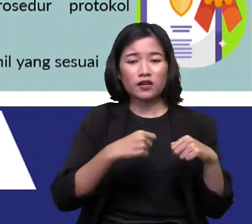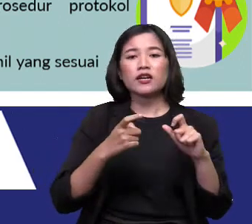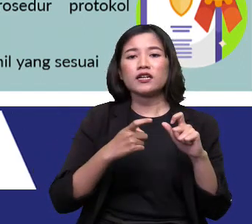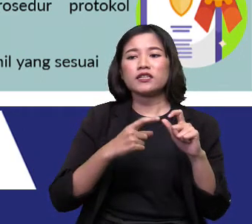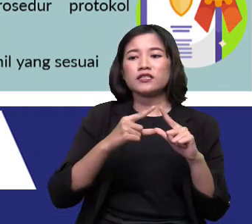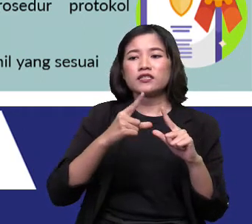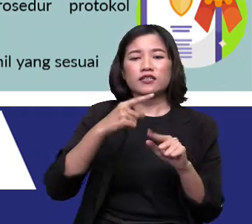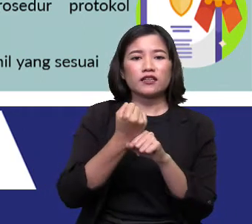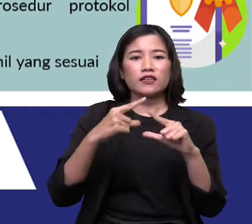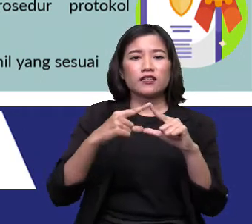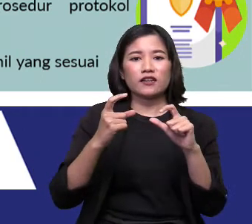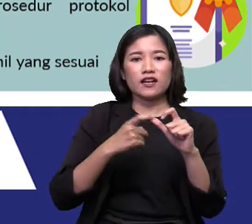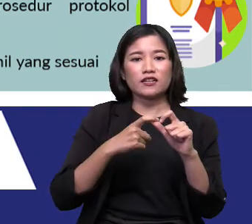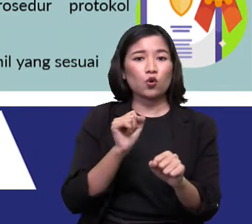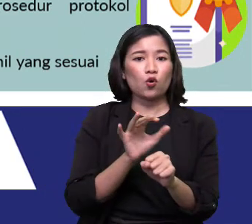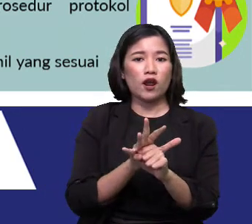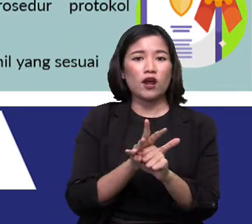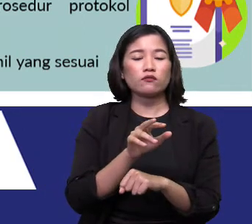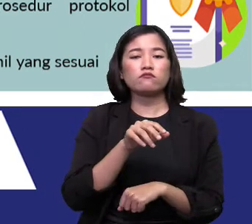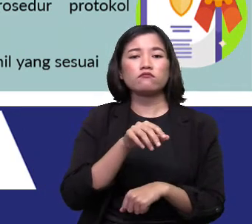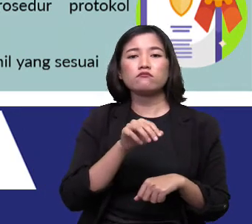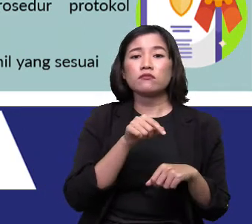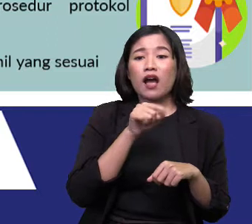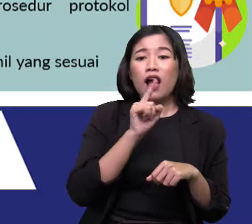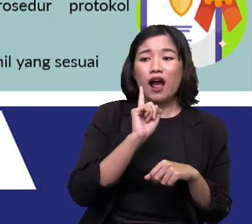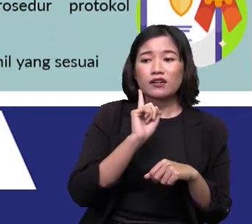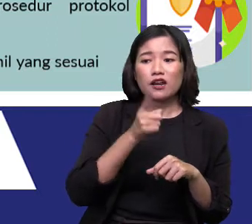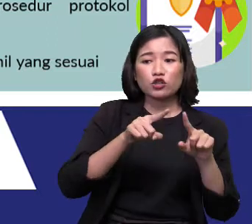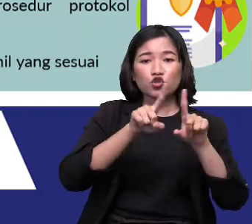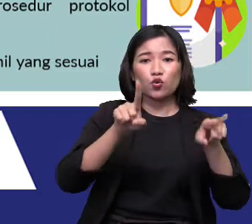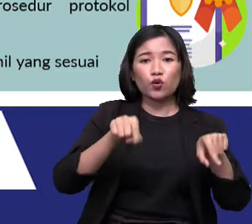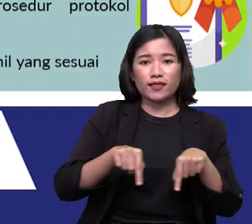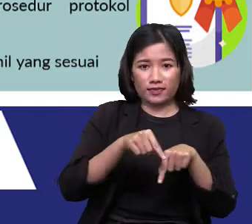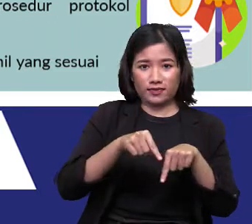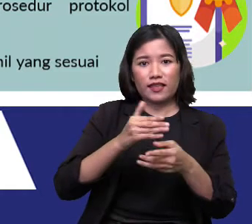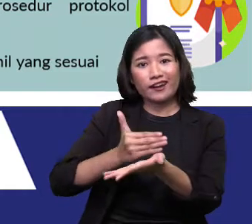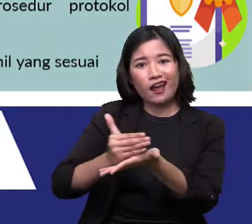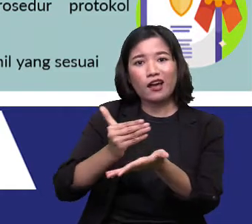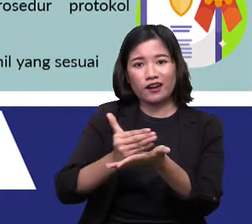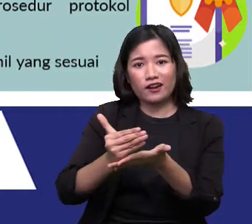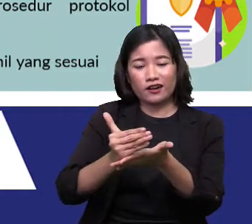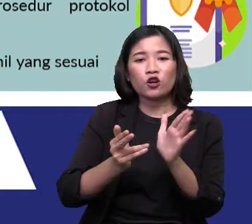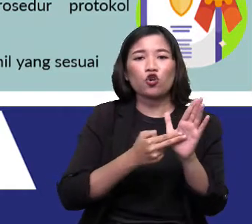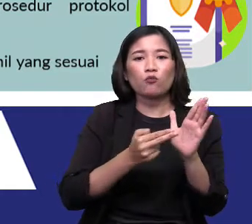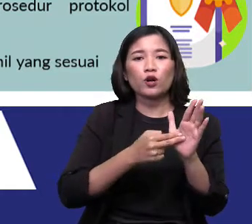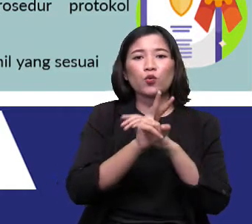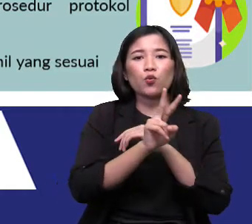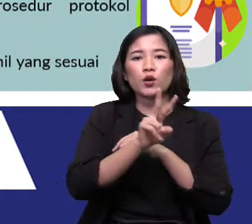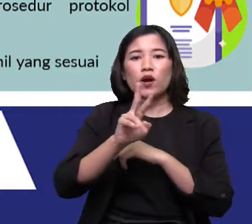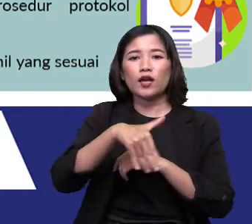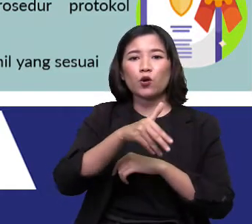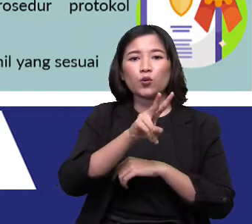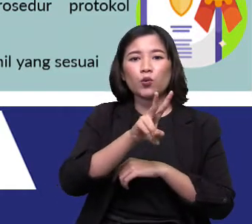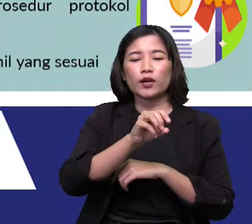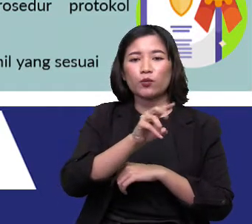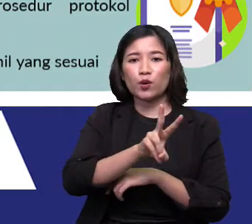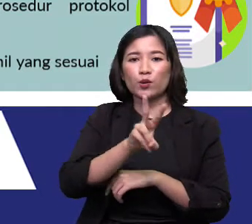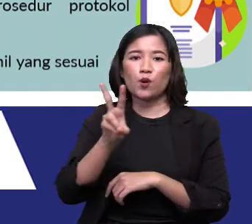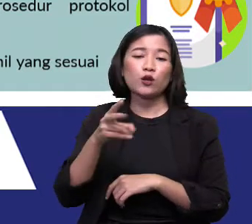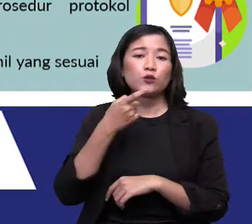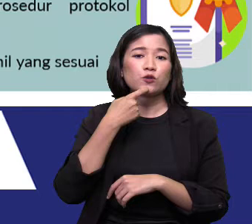rilis dan memberlakukan secara efektif surat edaran nomor 22 Tahun 2022 tentang